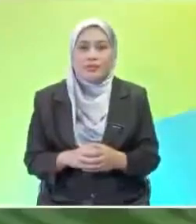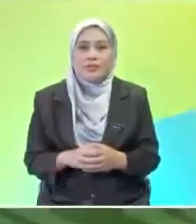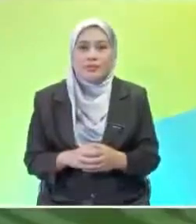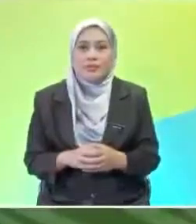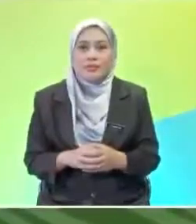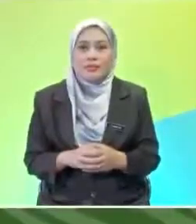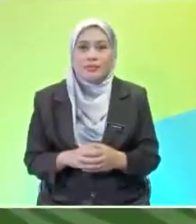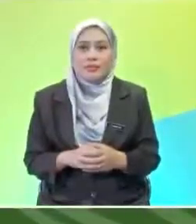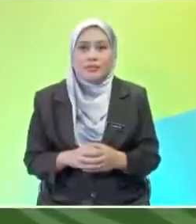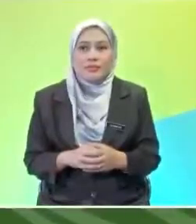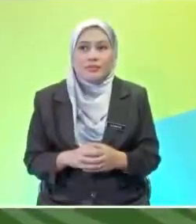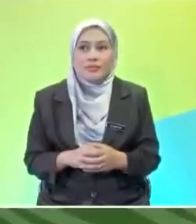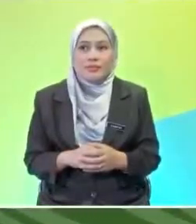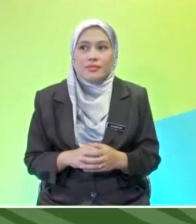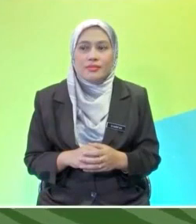Silakan.